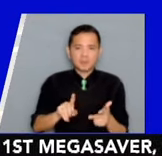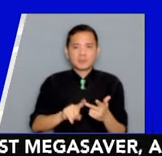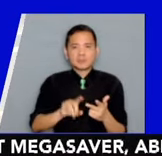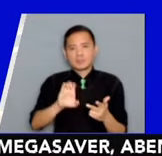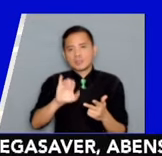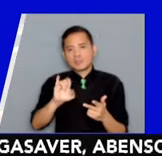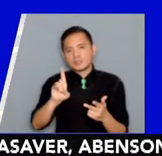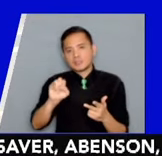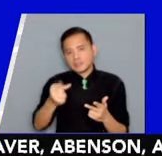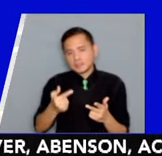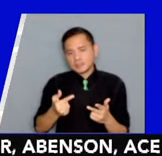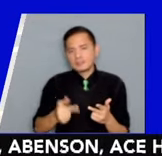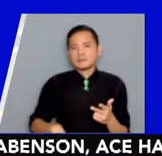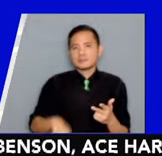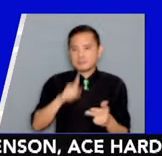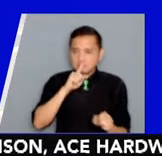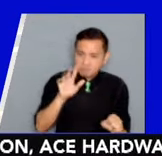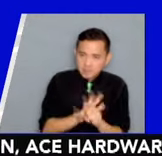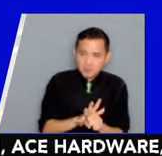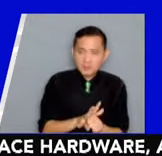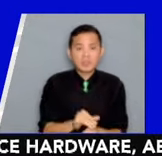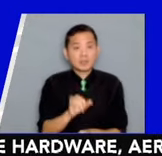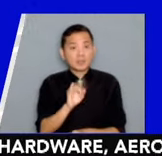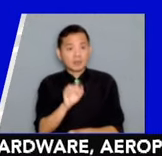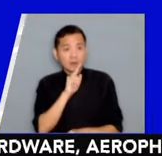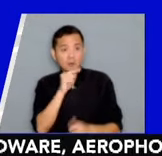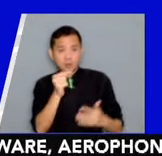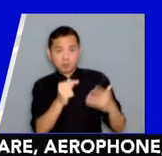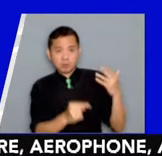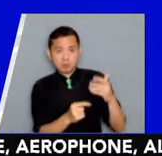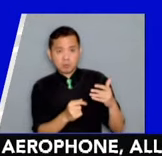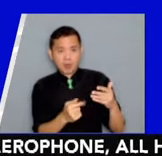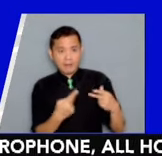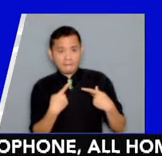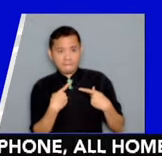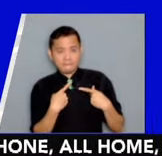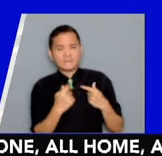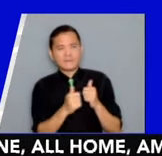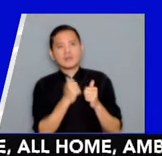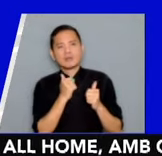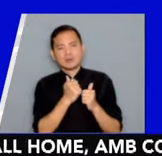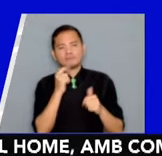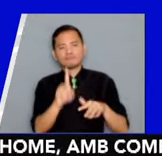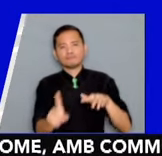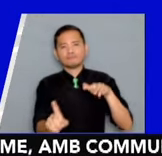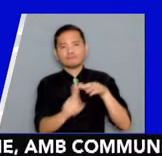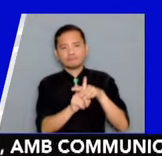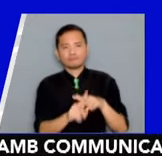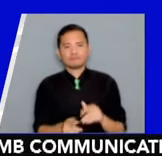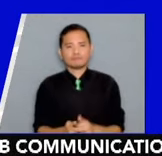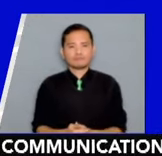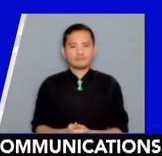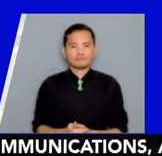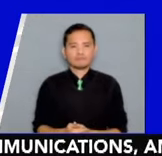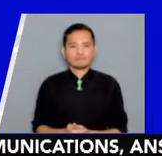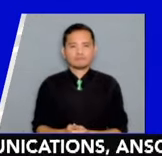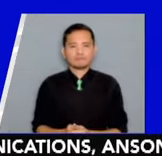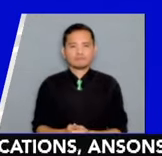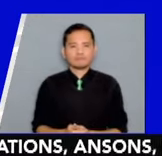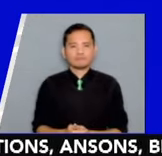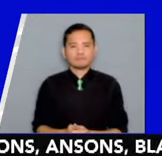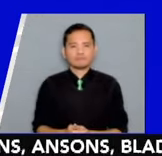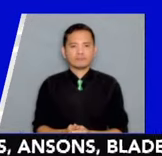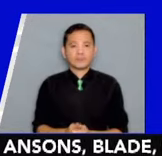ay lilitaw at haharapin ko ang lahat ng kasong yan kahit saan nyo dalhin dito sa Pilipinas. Kung hindi po